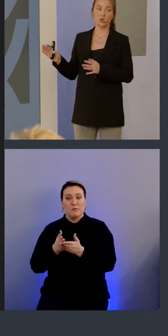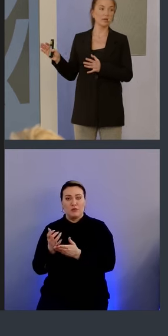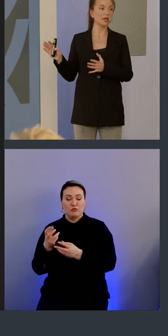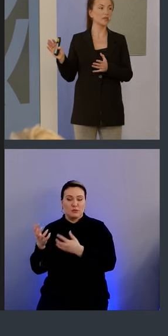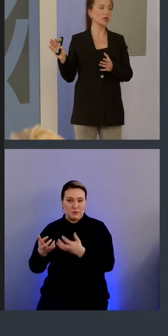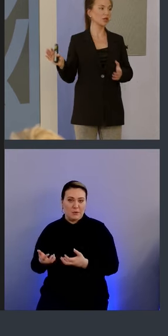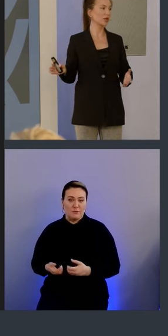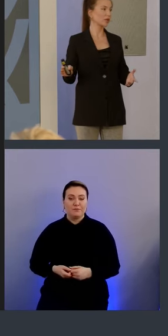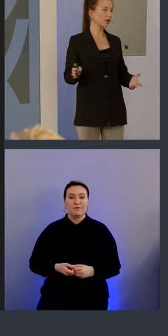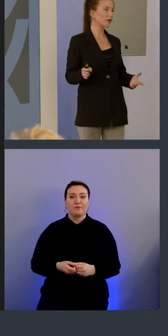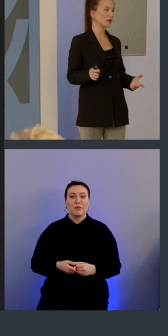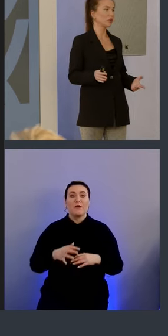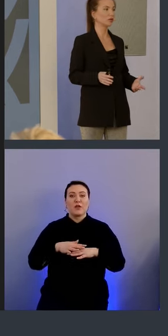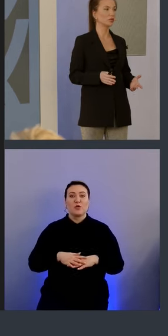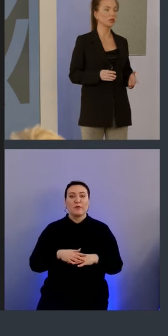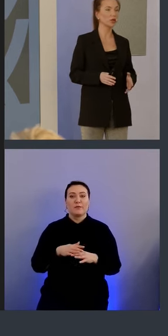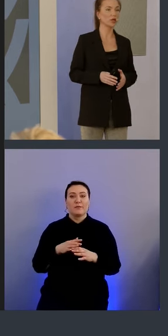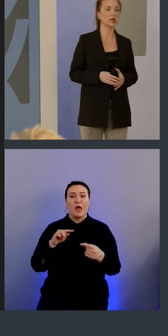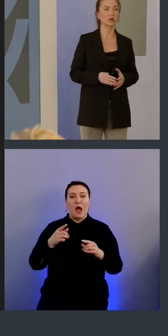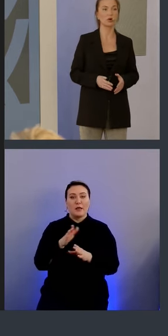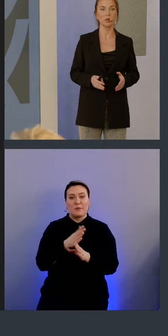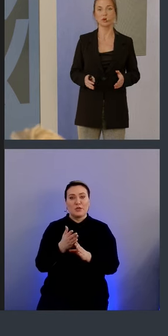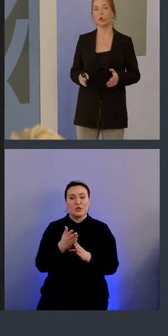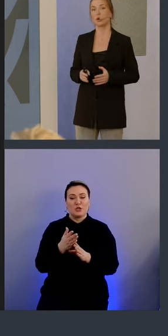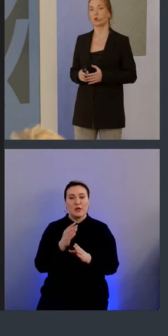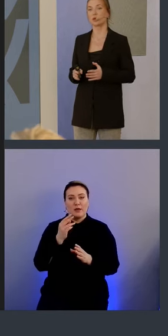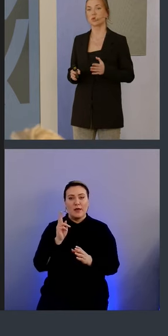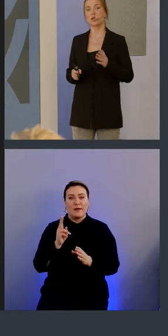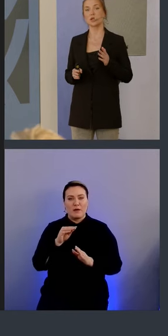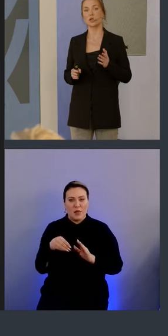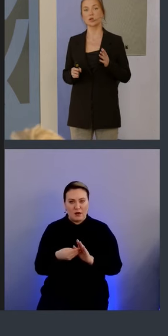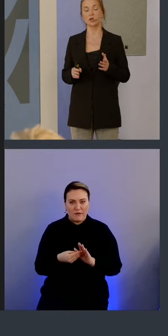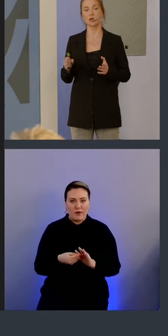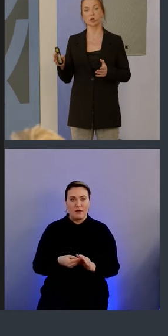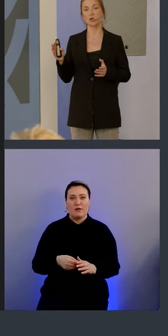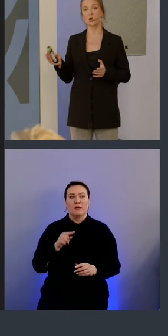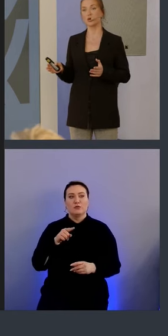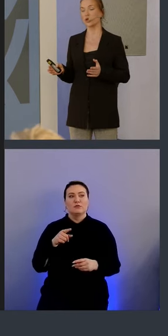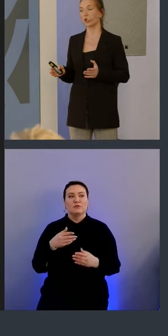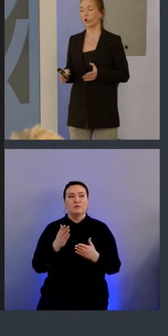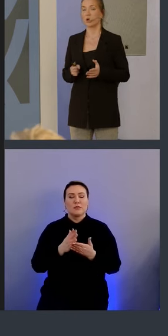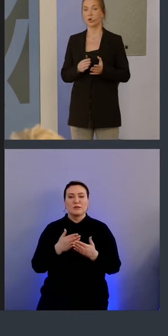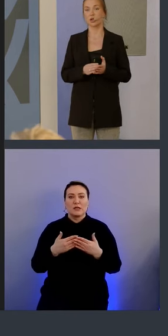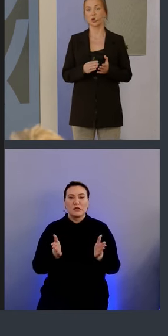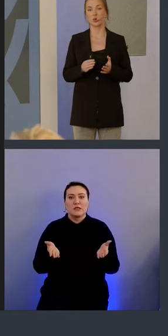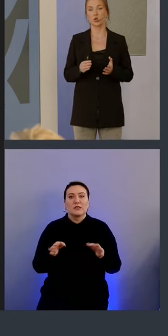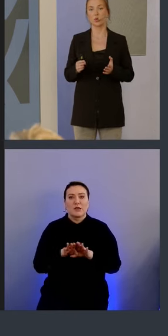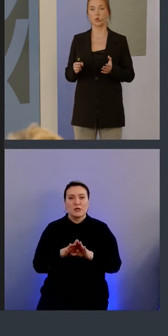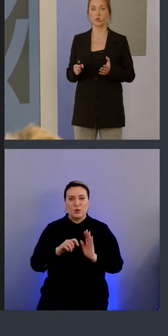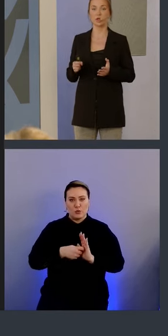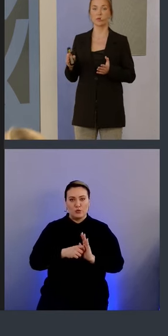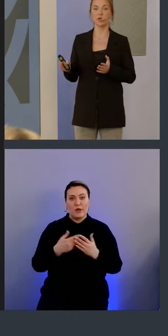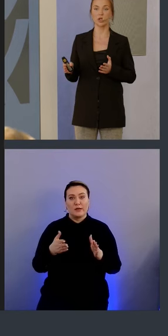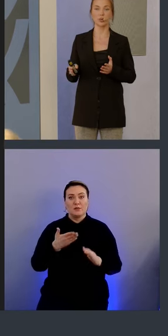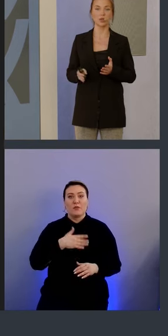В основе асимметричная криптография. Думаю, многие с ней знакомы. Когда у нас есть открытый-закрытый ключ. Открытый ключ